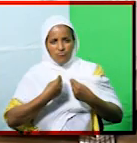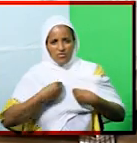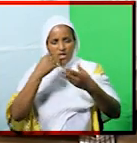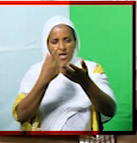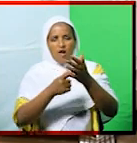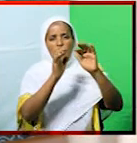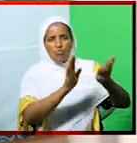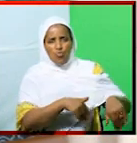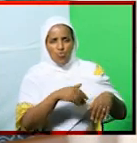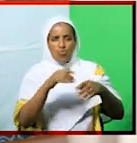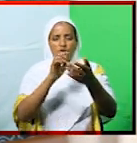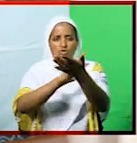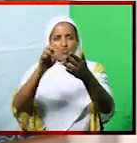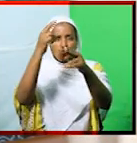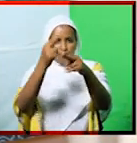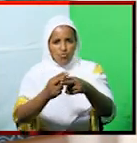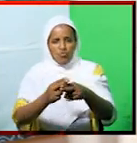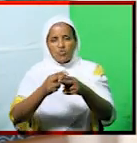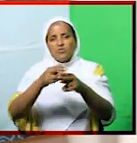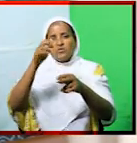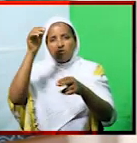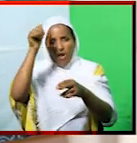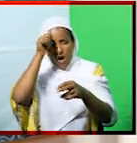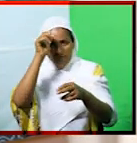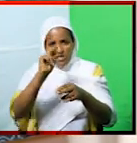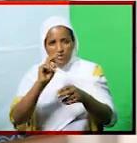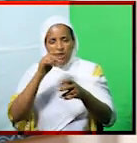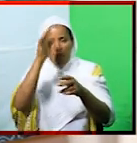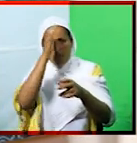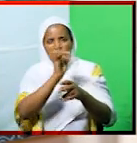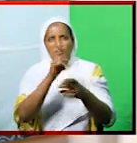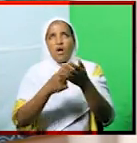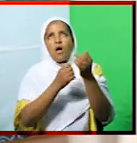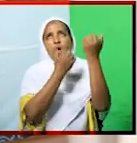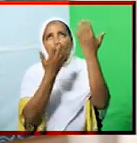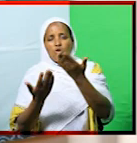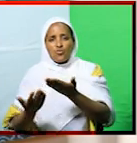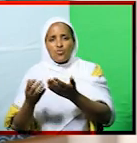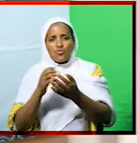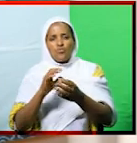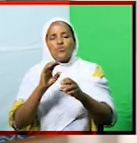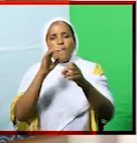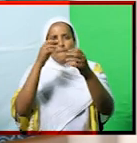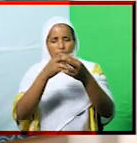ጻድቃን ተስፋሆሙ ለስዱዳን የሚባል አምላክ በስደቱ ስደታችን ካሰ፣ በረሃቡ